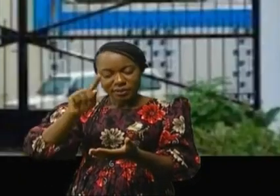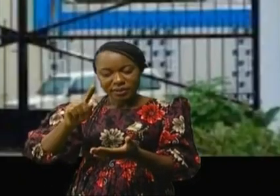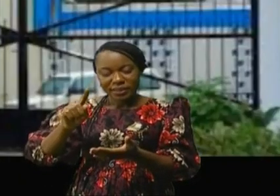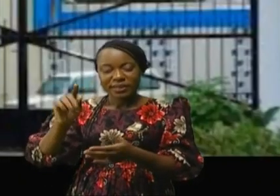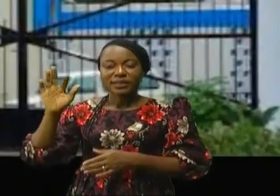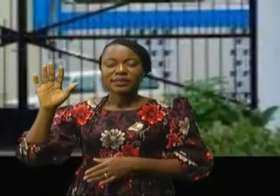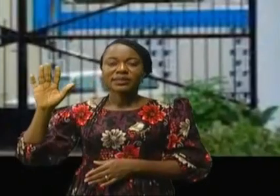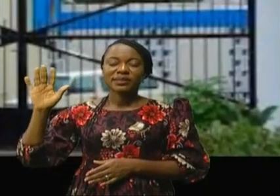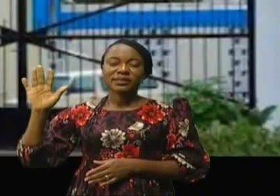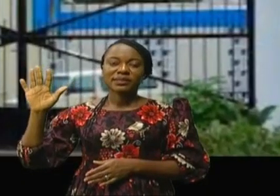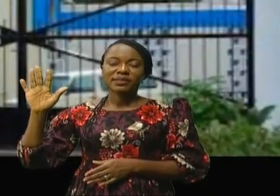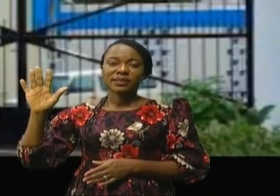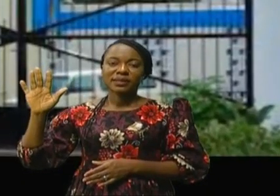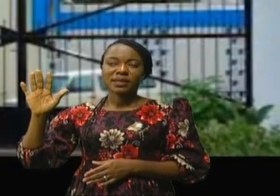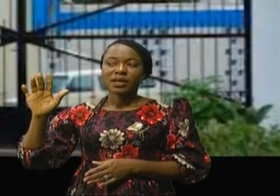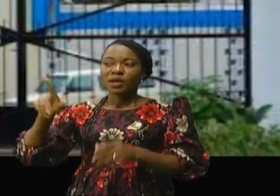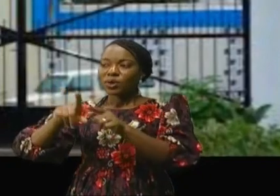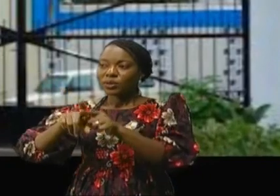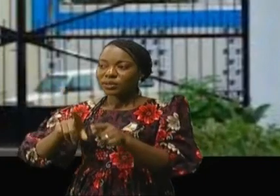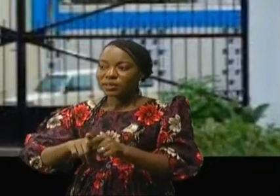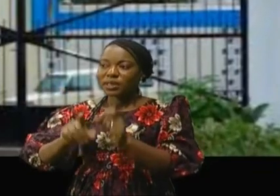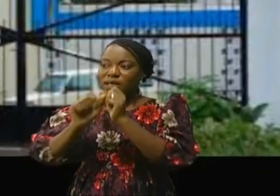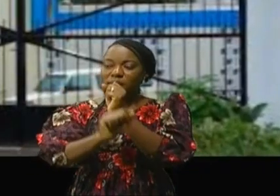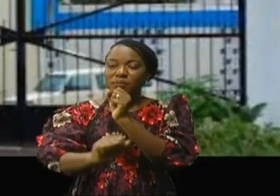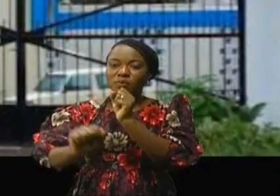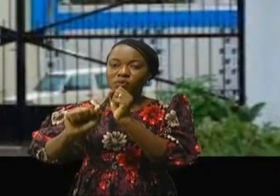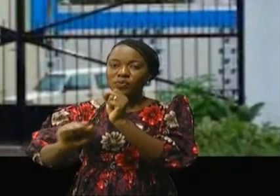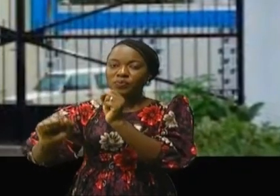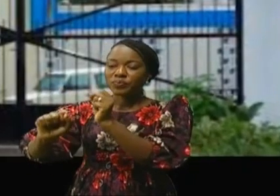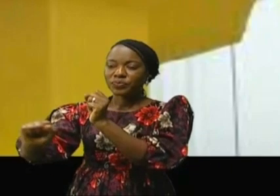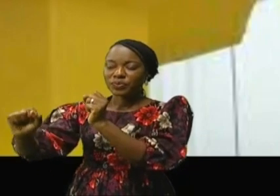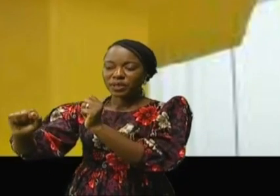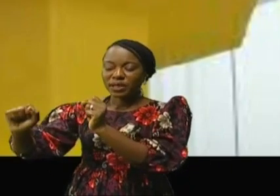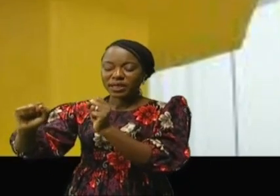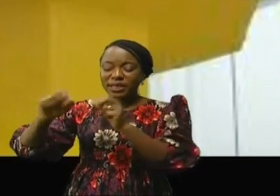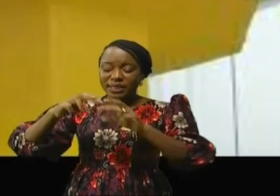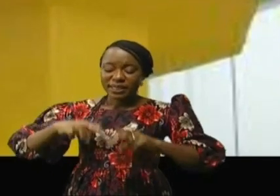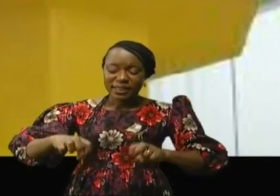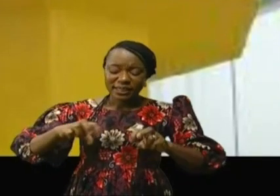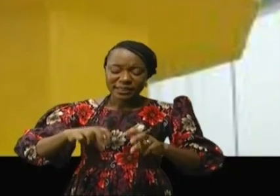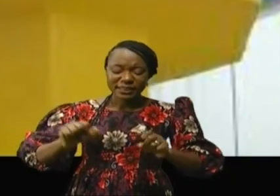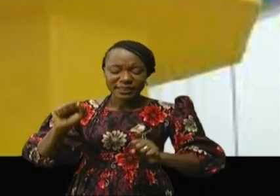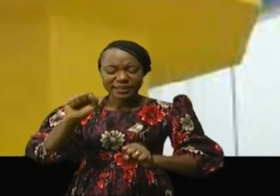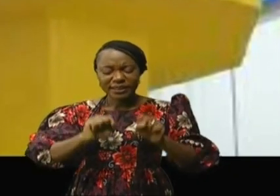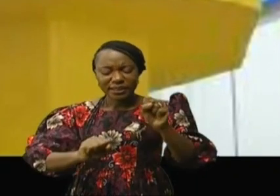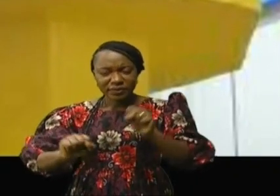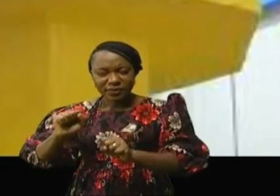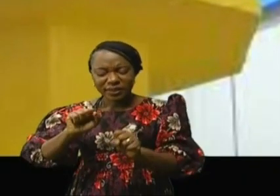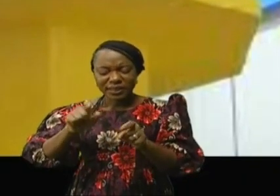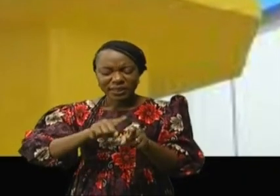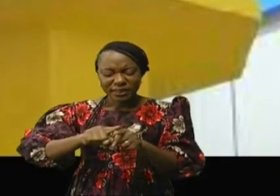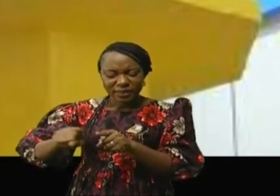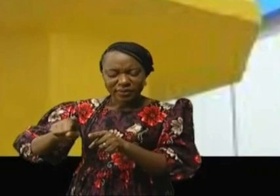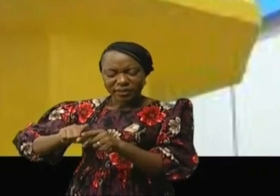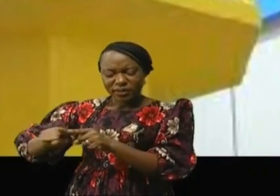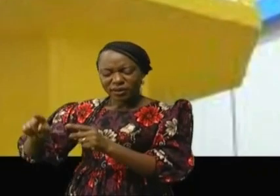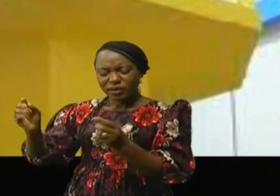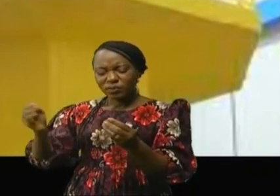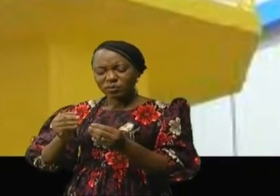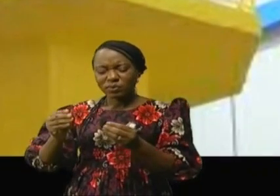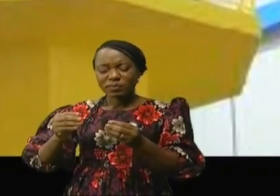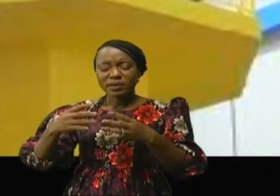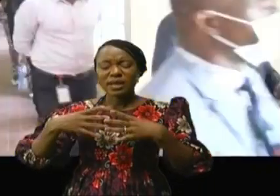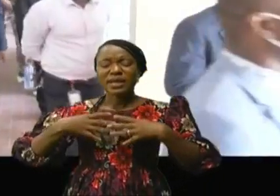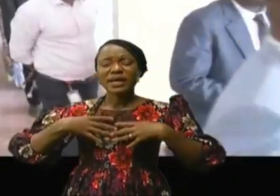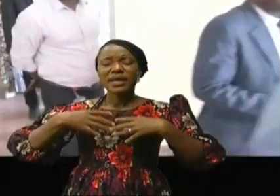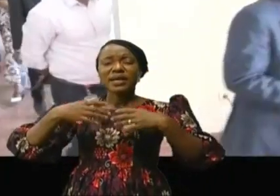Kinshasa et en commission d'effectuer, promouvoir et coordonner les recherches scientifiques et technologiques dans divers domaines grâce à l'énergie atomique